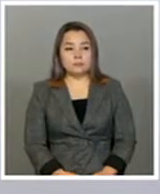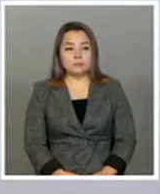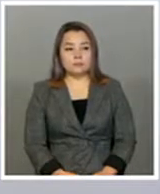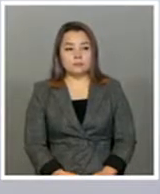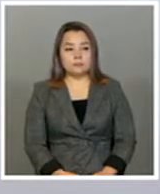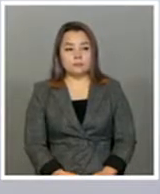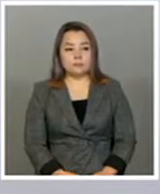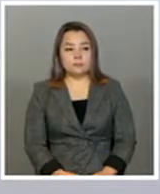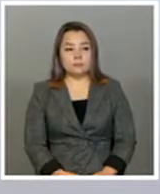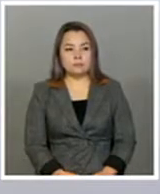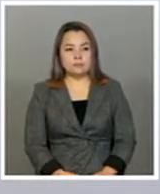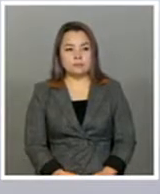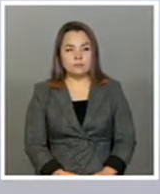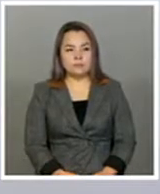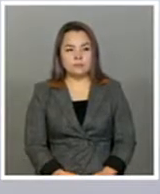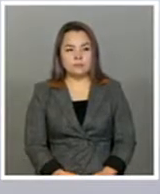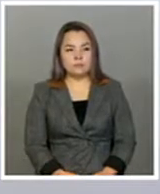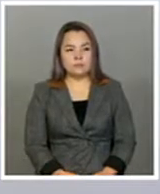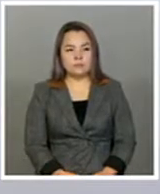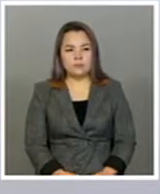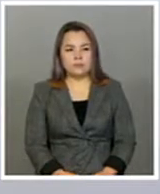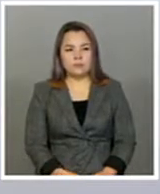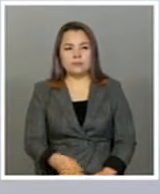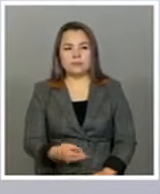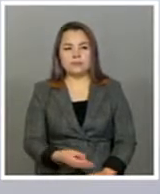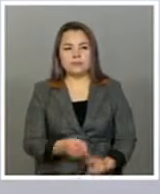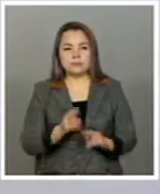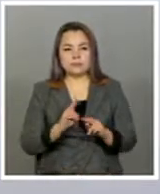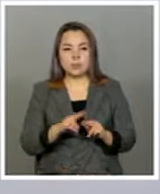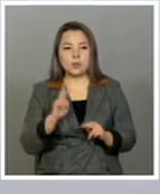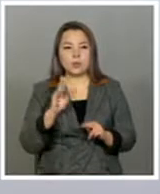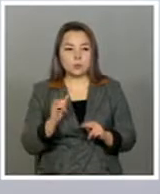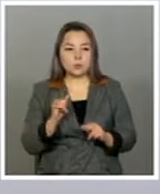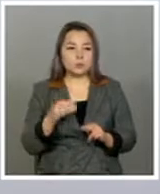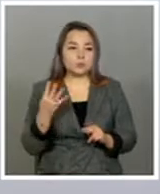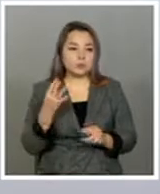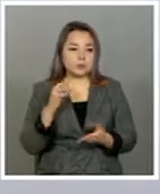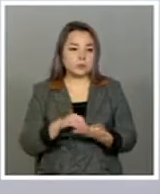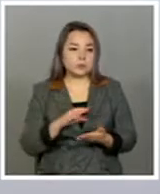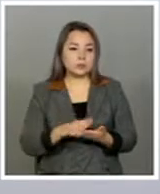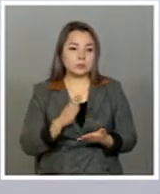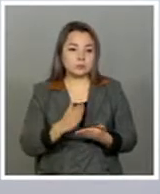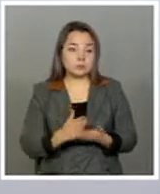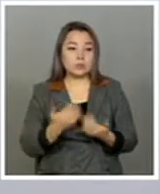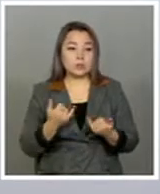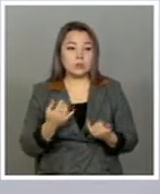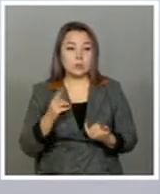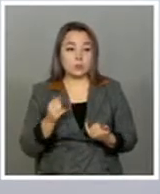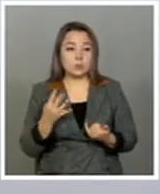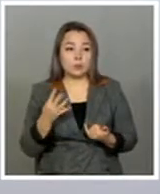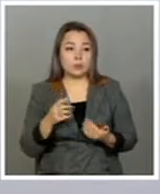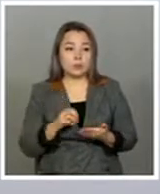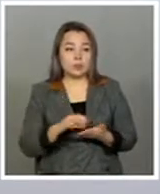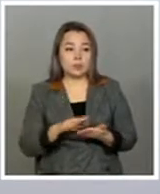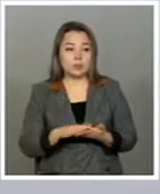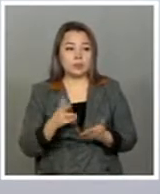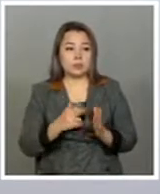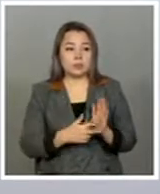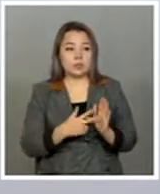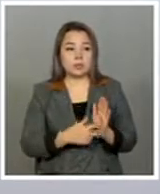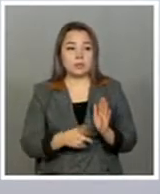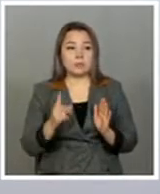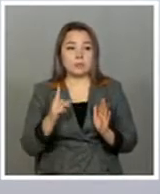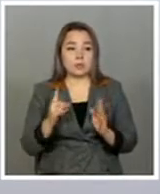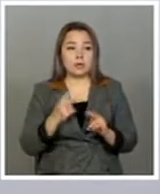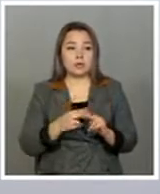түбірасты 81 шықты. Бұл Q-дың 4 дәрежесі. Ал Q-дың 4 дәрежесі тең түбірастында 81,